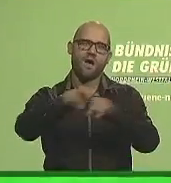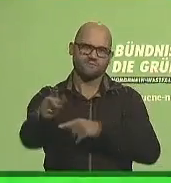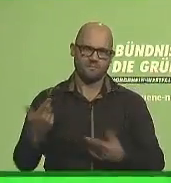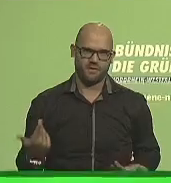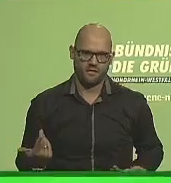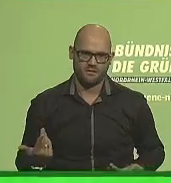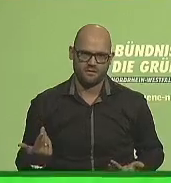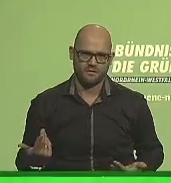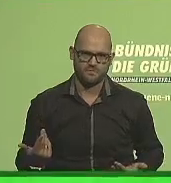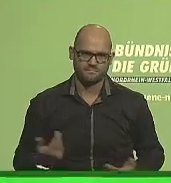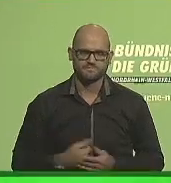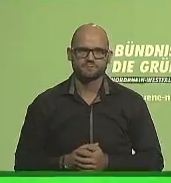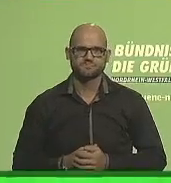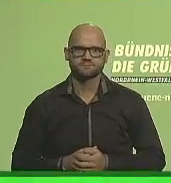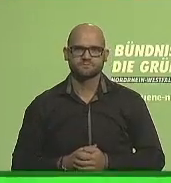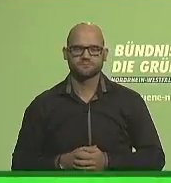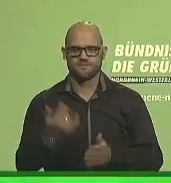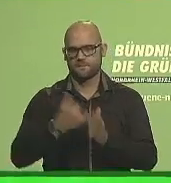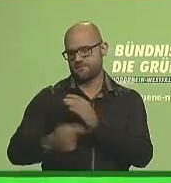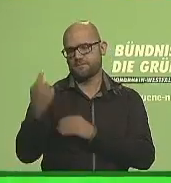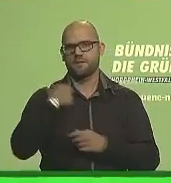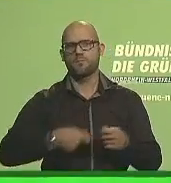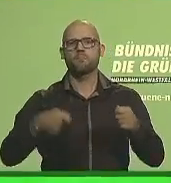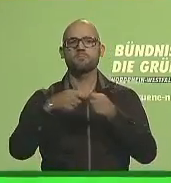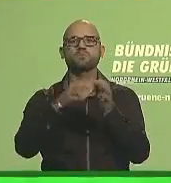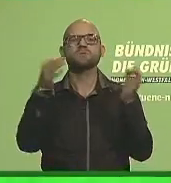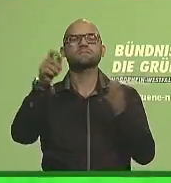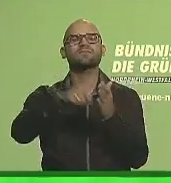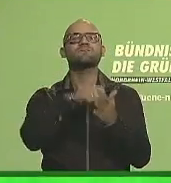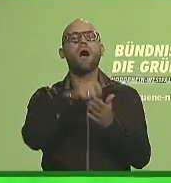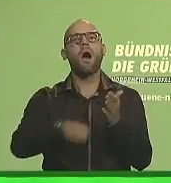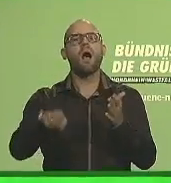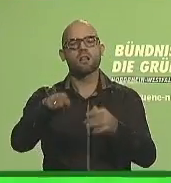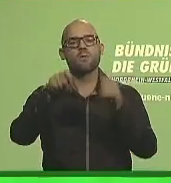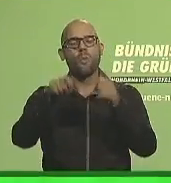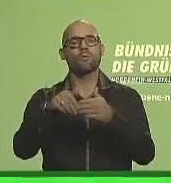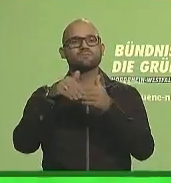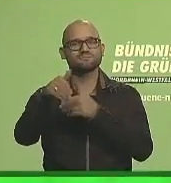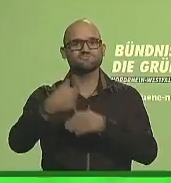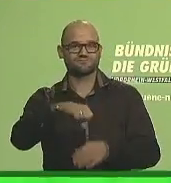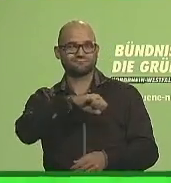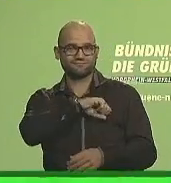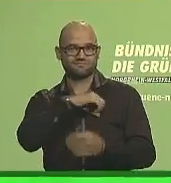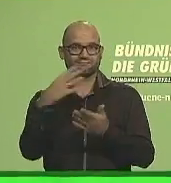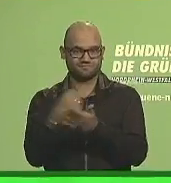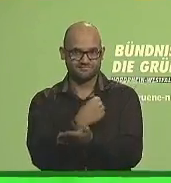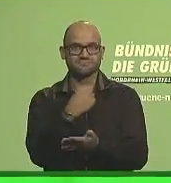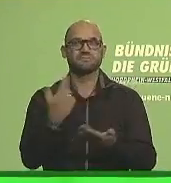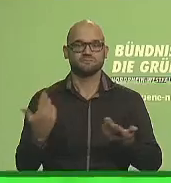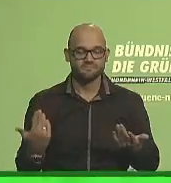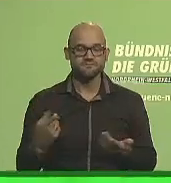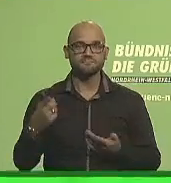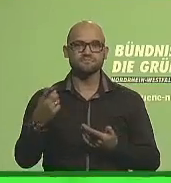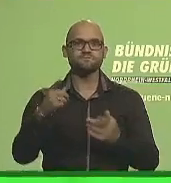rangekommen sind bei der letzten Bundestagswahl, das Erste, was sie gemacht haben, und vor 2 Jahren haben sie es